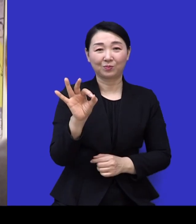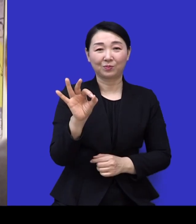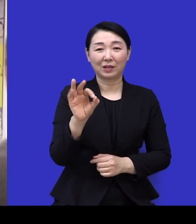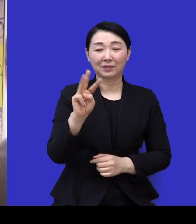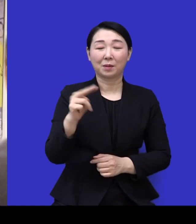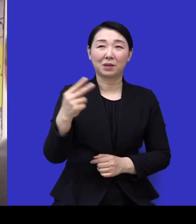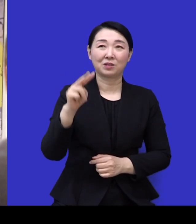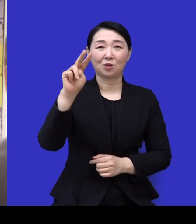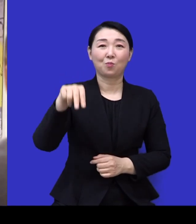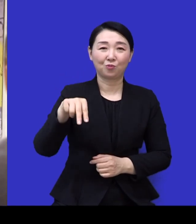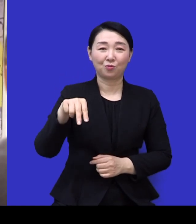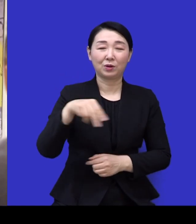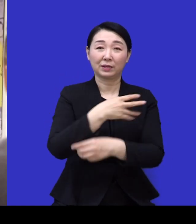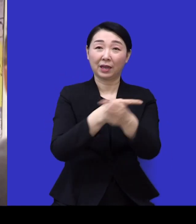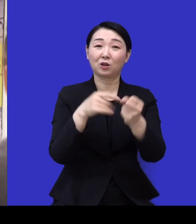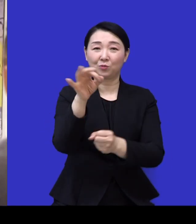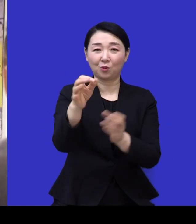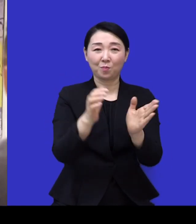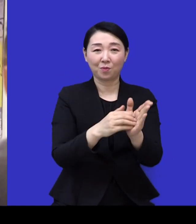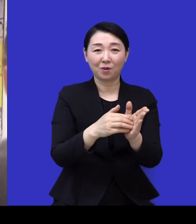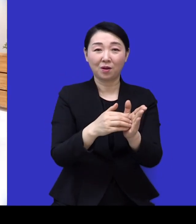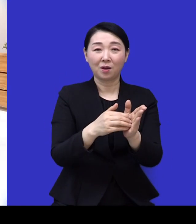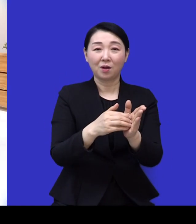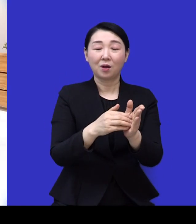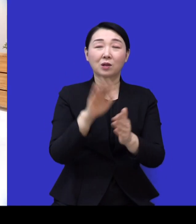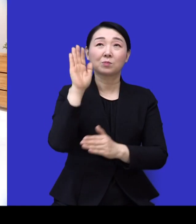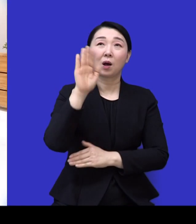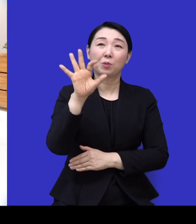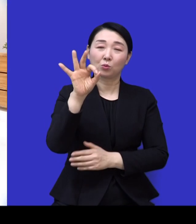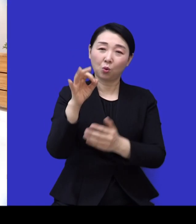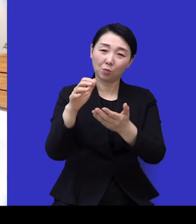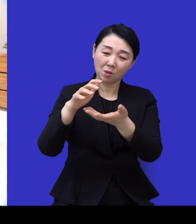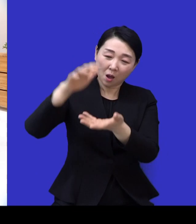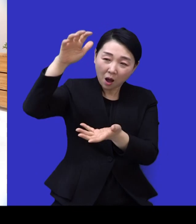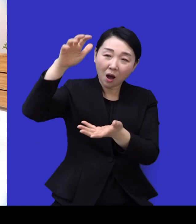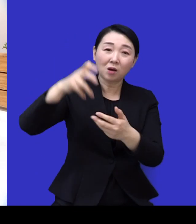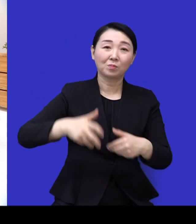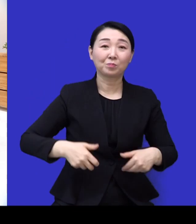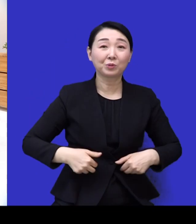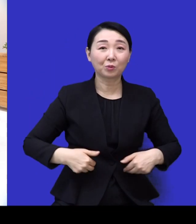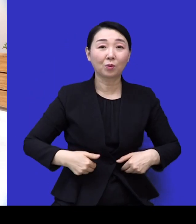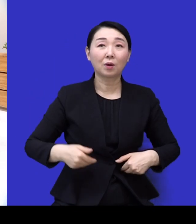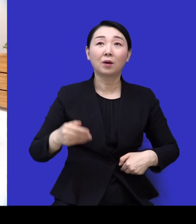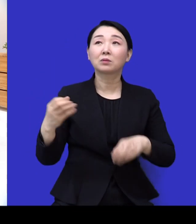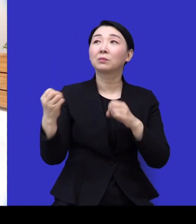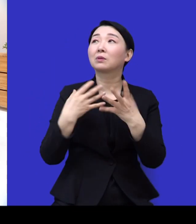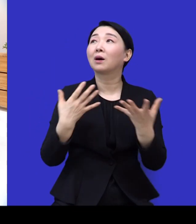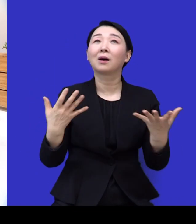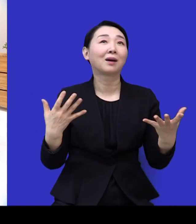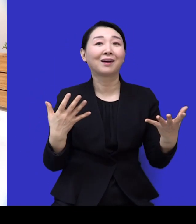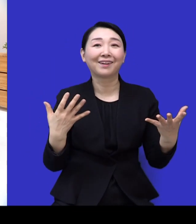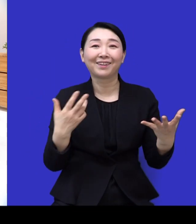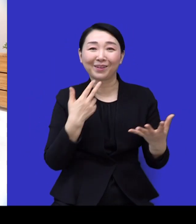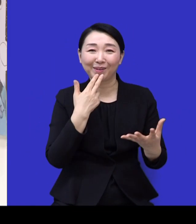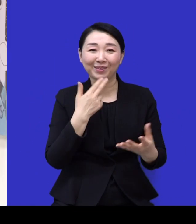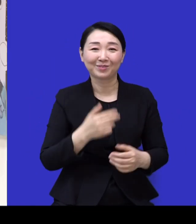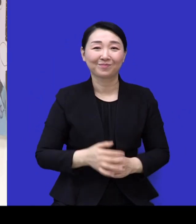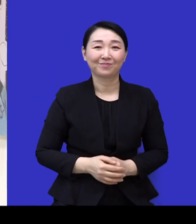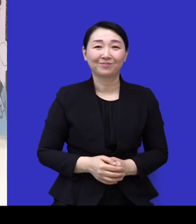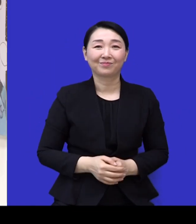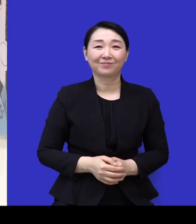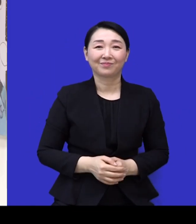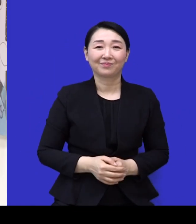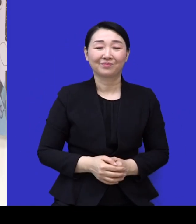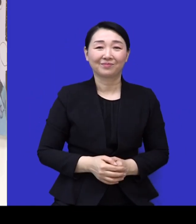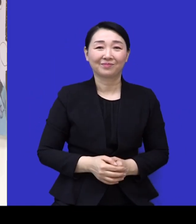일단 계약금을 드립니다. 근데 더 많은 금액이 모아져야 되잖아요. 예, 예. 계약금이니까 그거. 근데 답이 없죠. 예. 답이 없었어요. 그런데